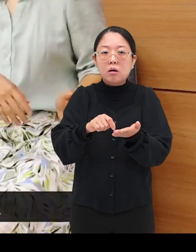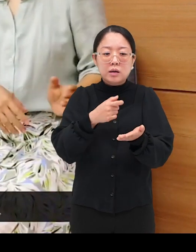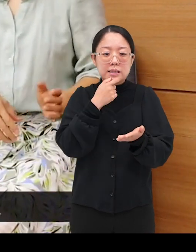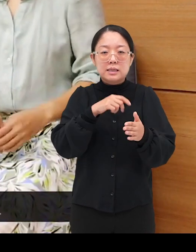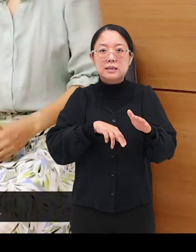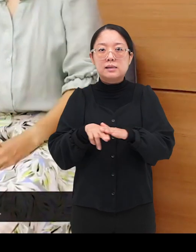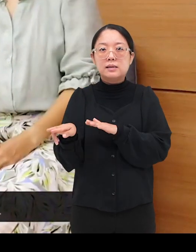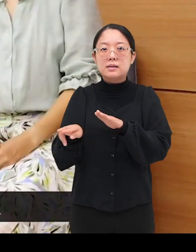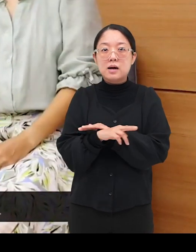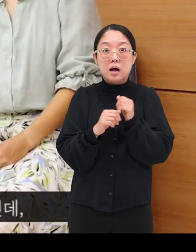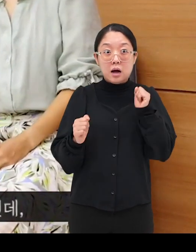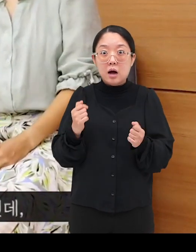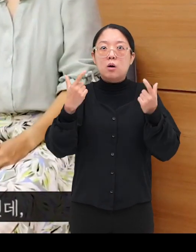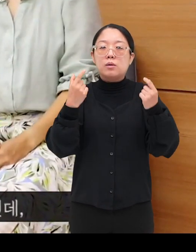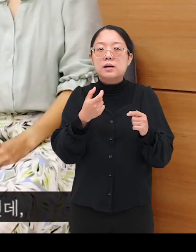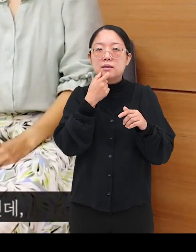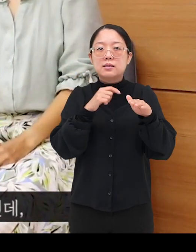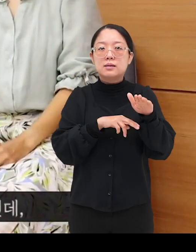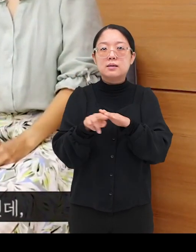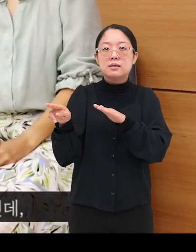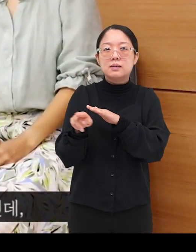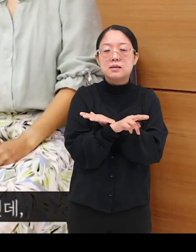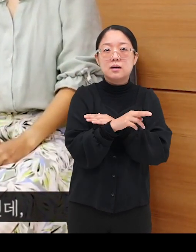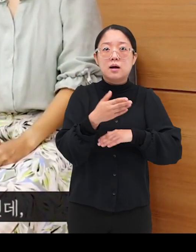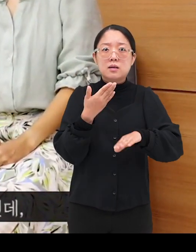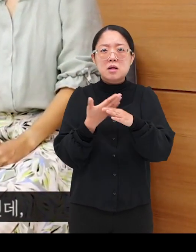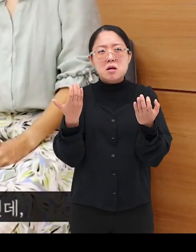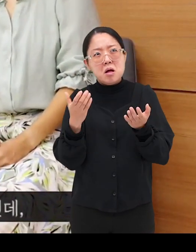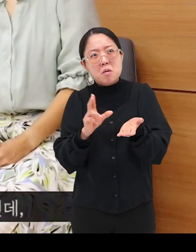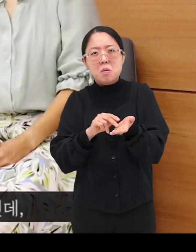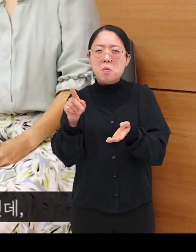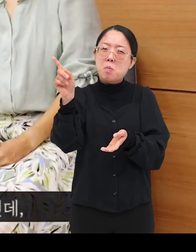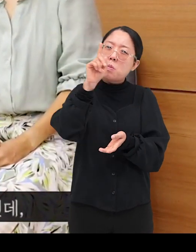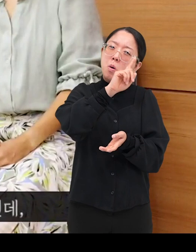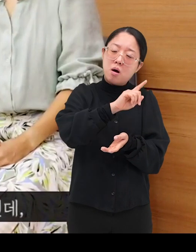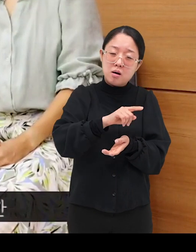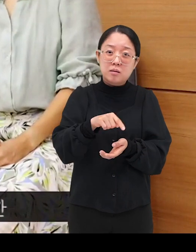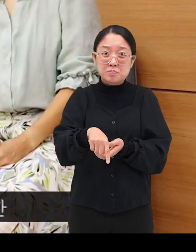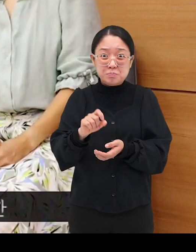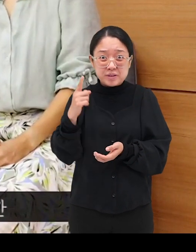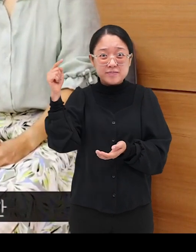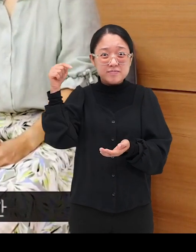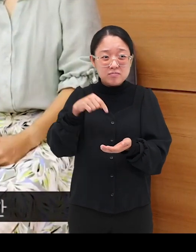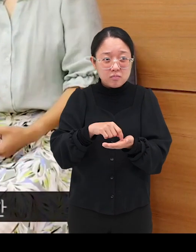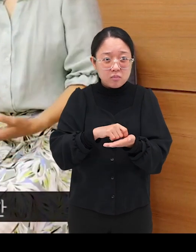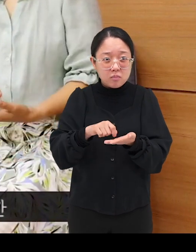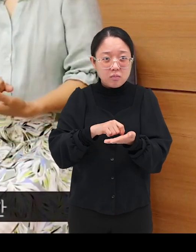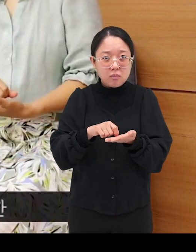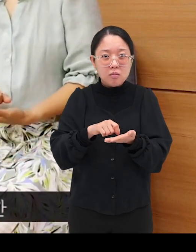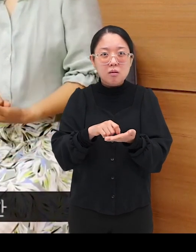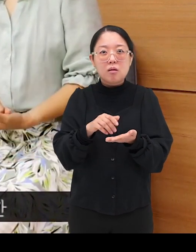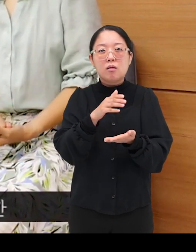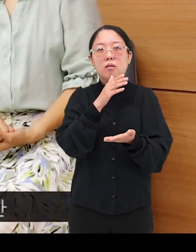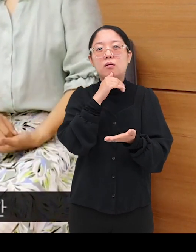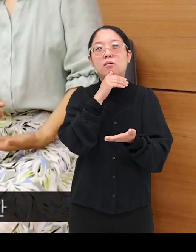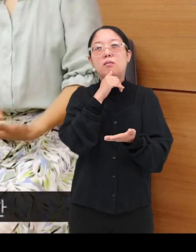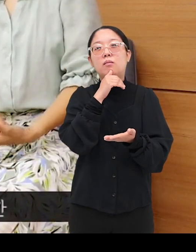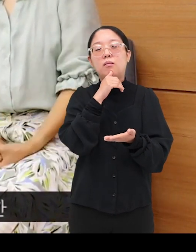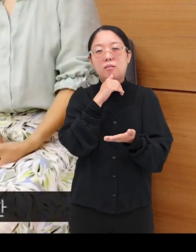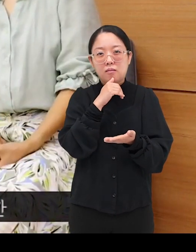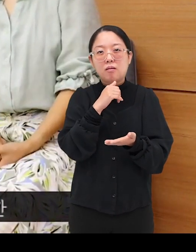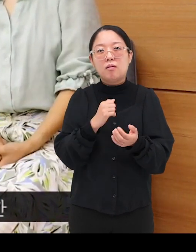좀 회피하려고 달리기로 회피하려고 다른 일 때문에 이런 건데 하다 보니까 글을